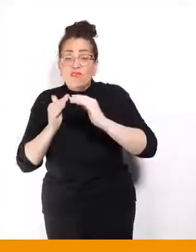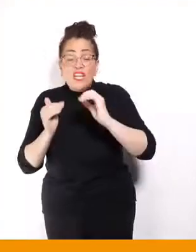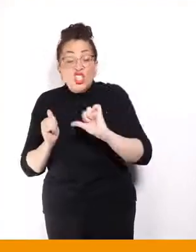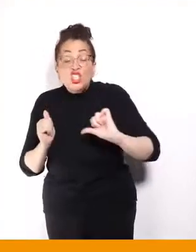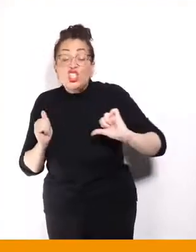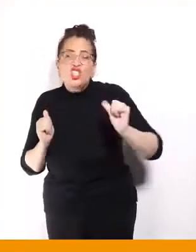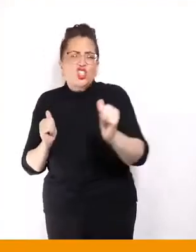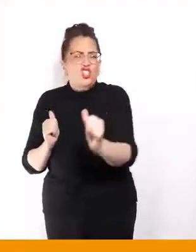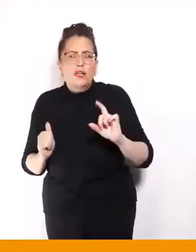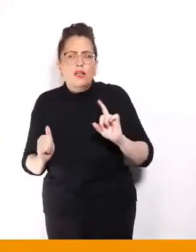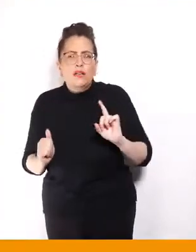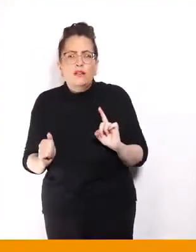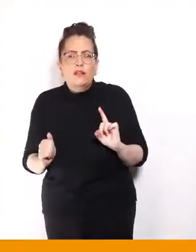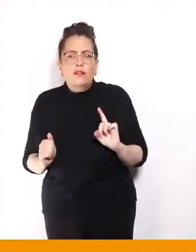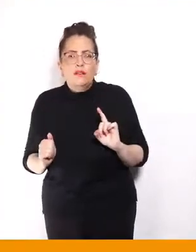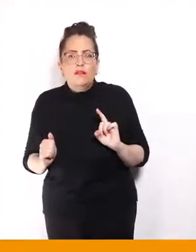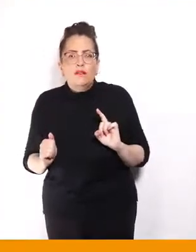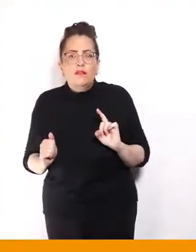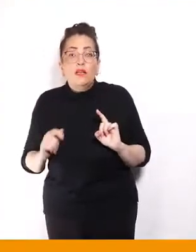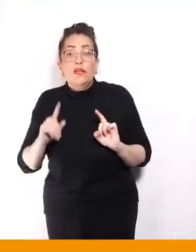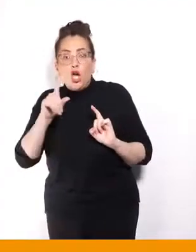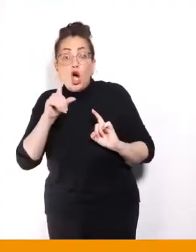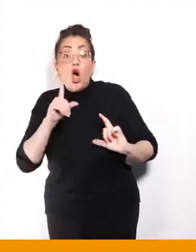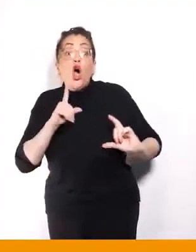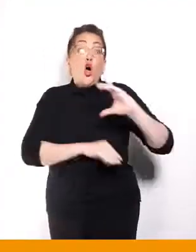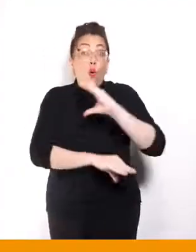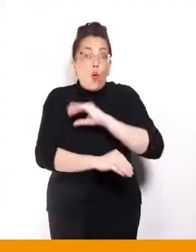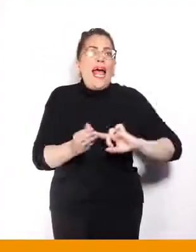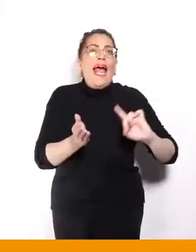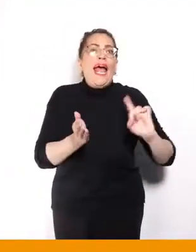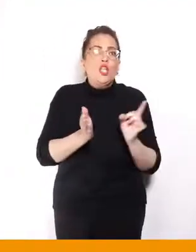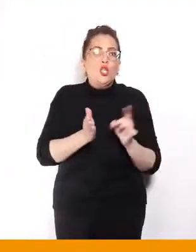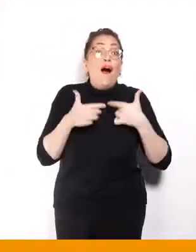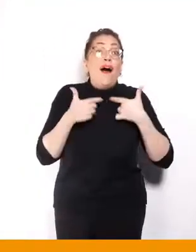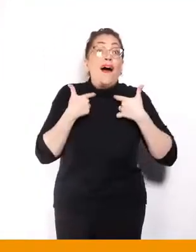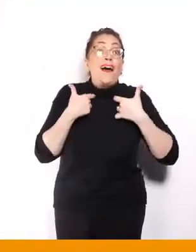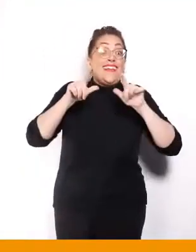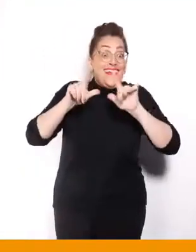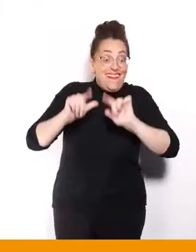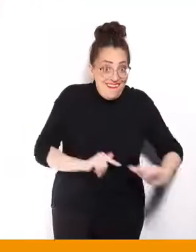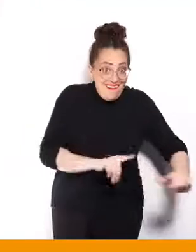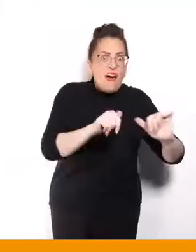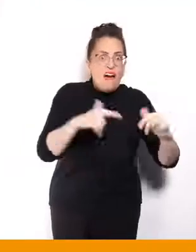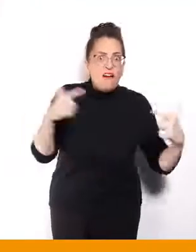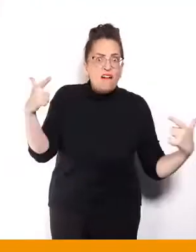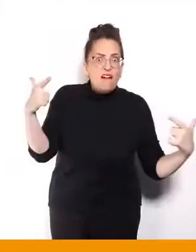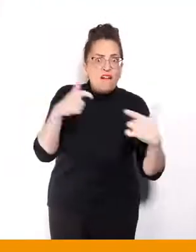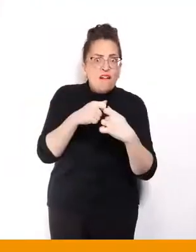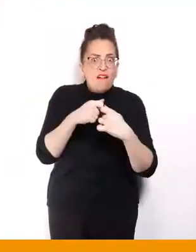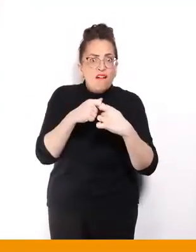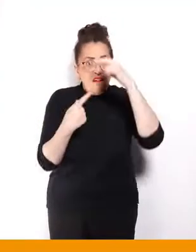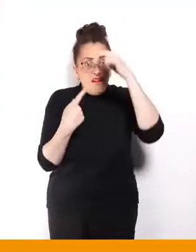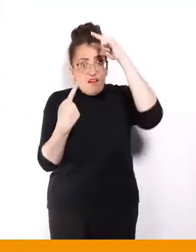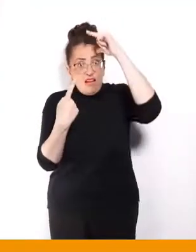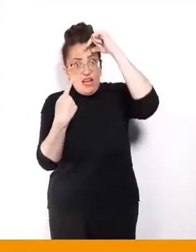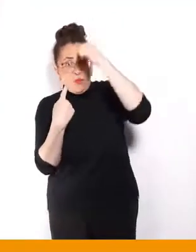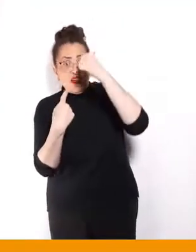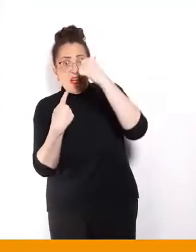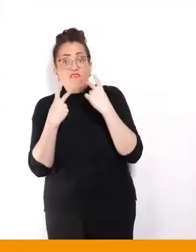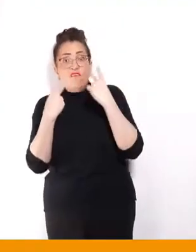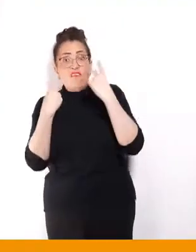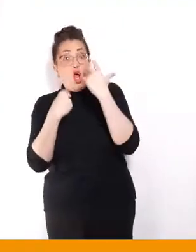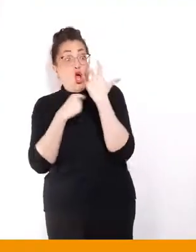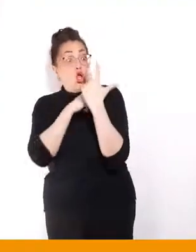réel aux droits, on remplit l'ensemble de la promesse républicaine. La liberté de chacune et de